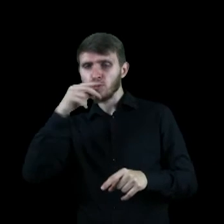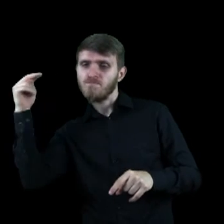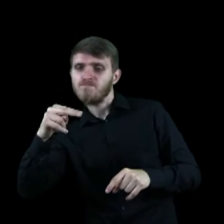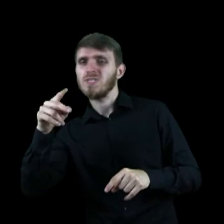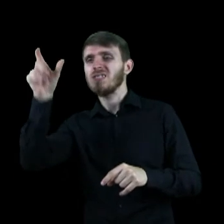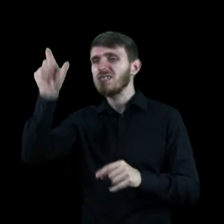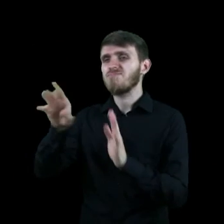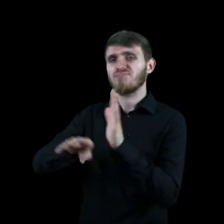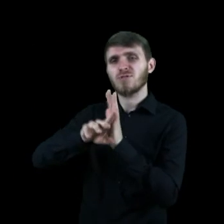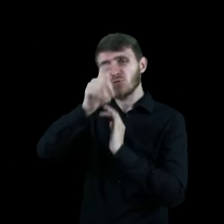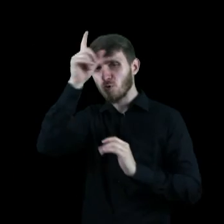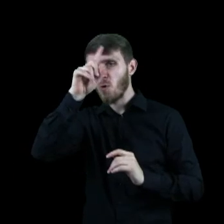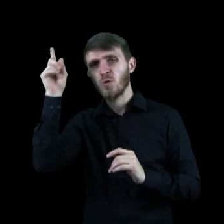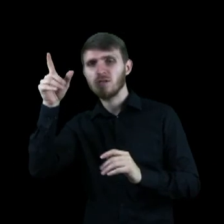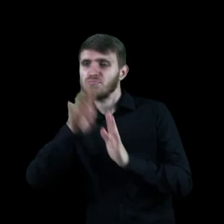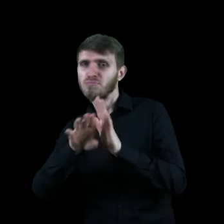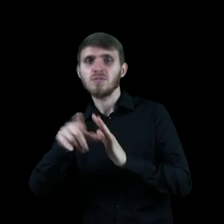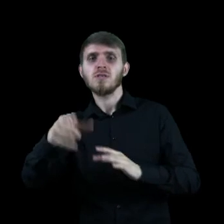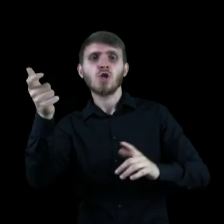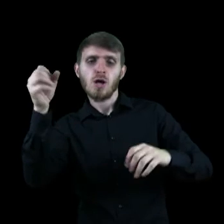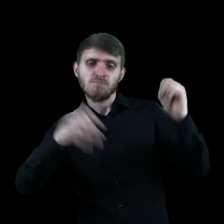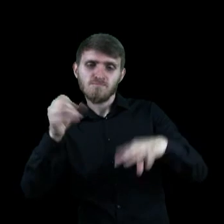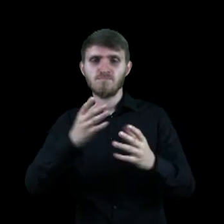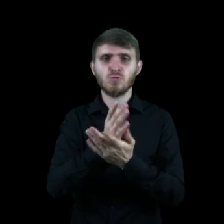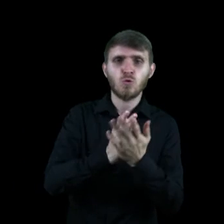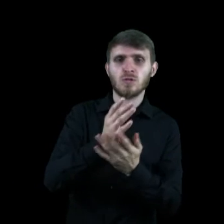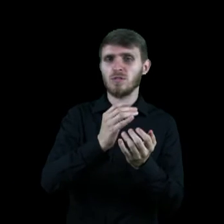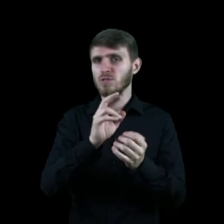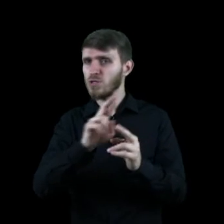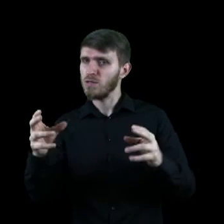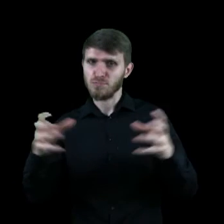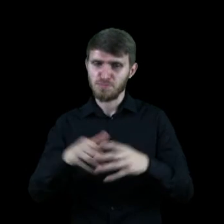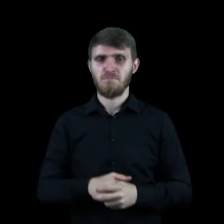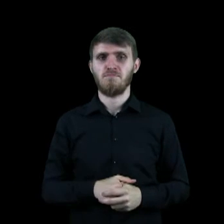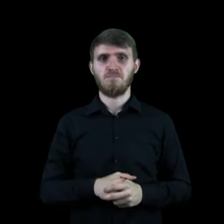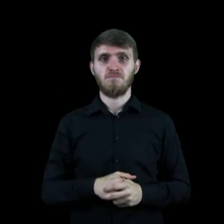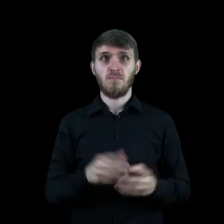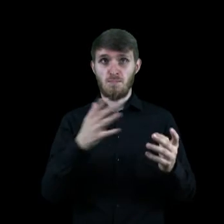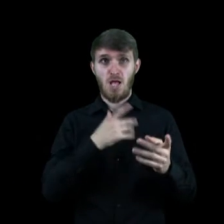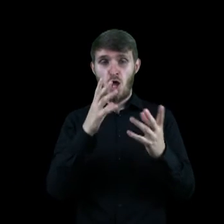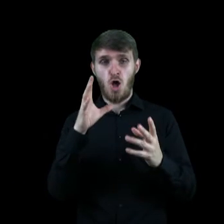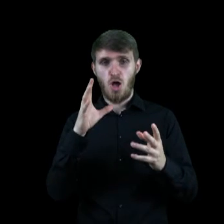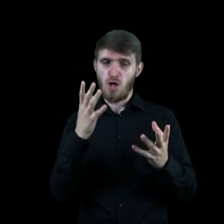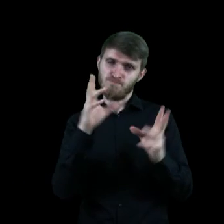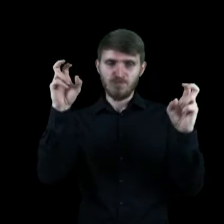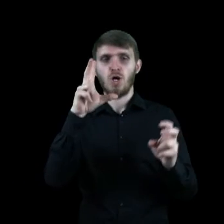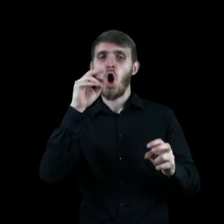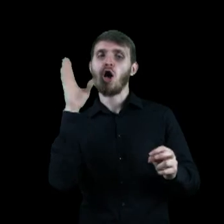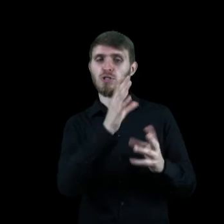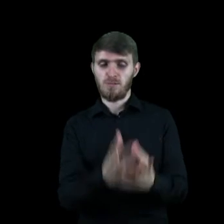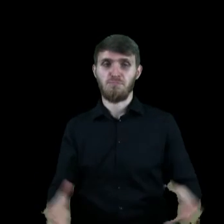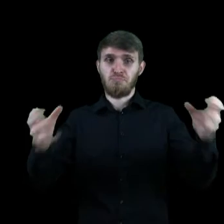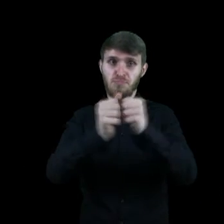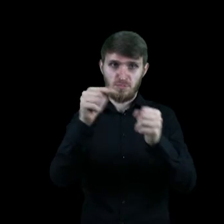Podszedłbym do sprawy od strony dóbr i usług, które kupuje przeciętna osoba. Wymyśliłbym jakiś koszyk, dóbr i usług.